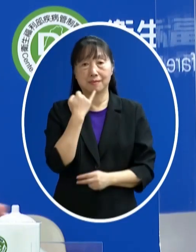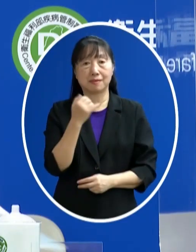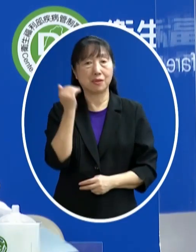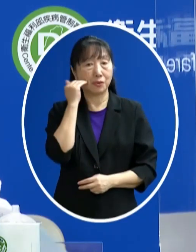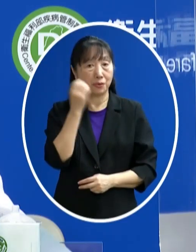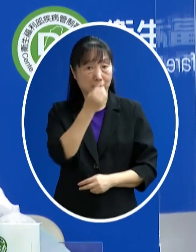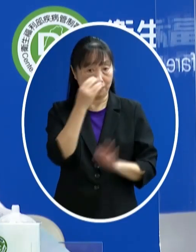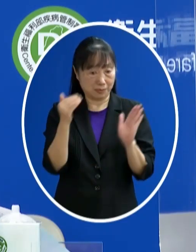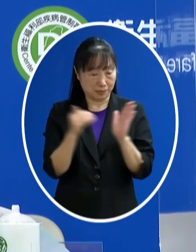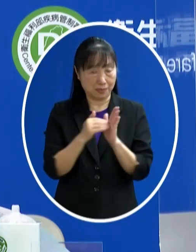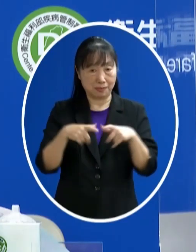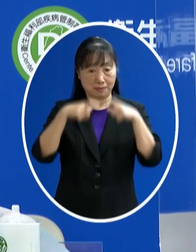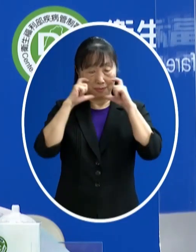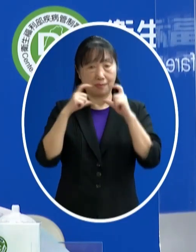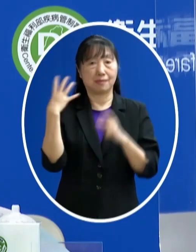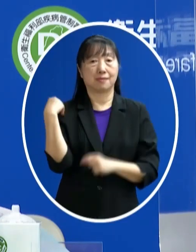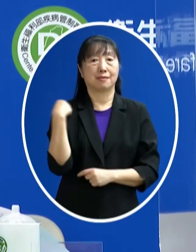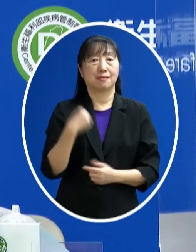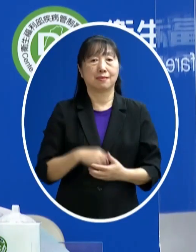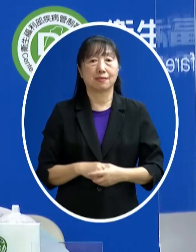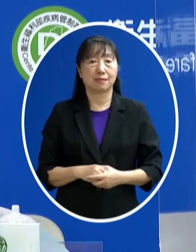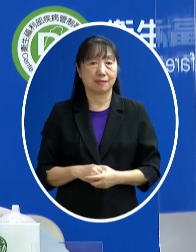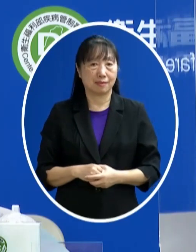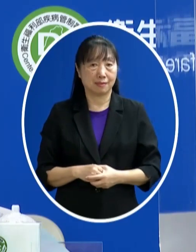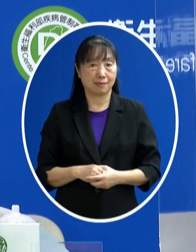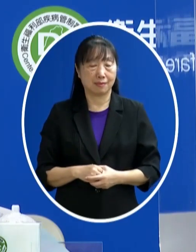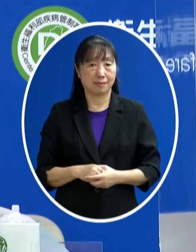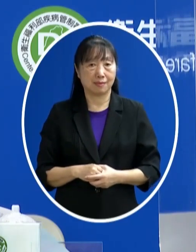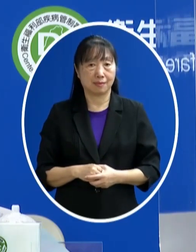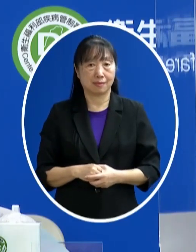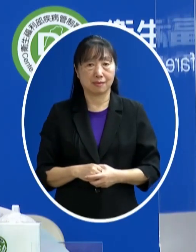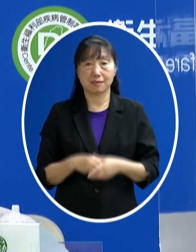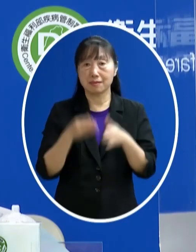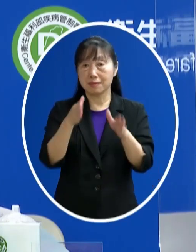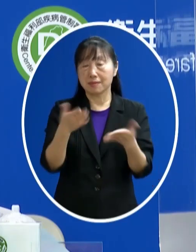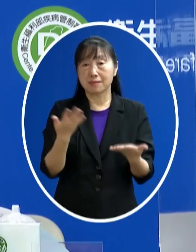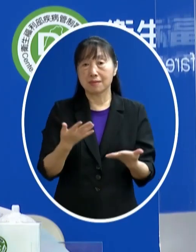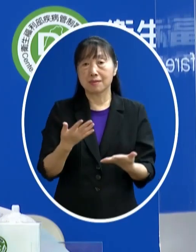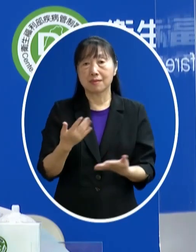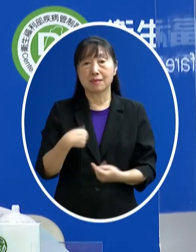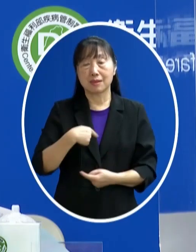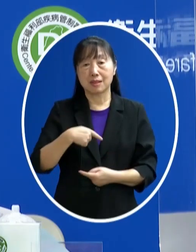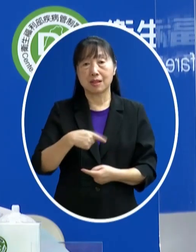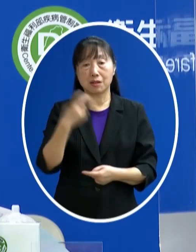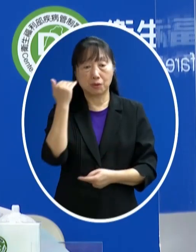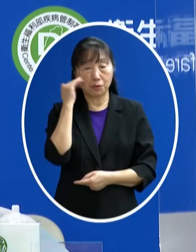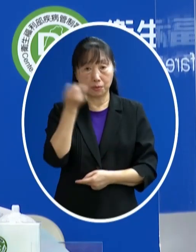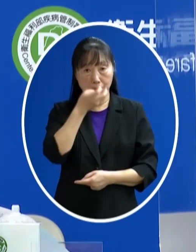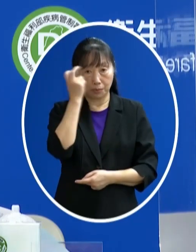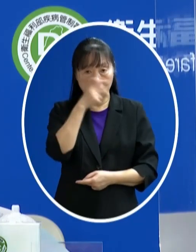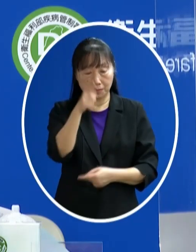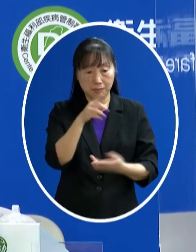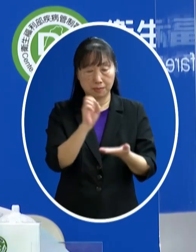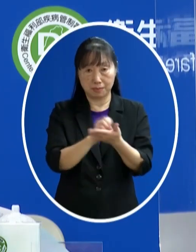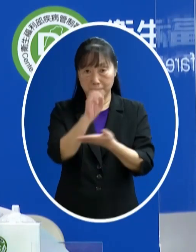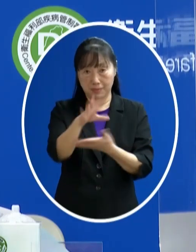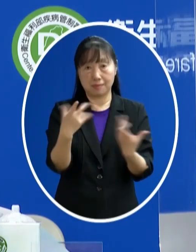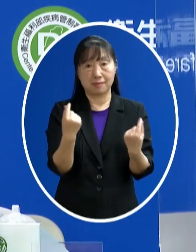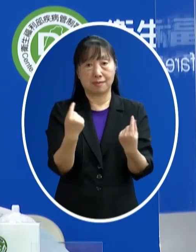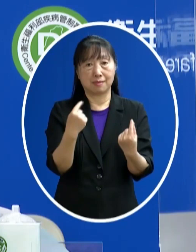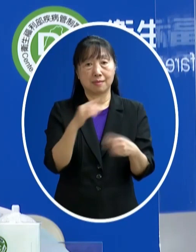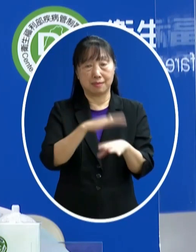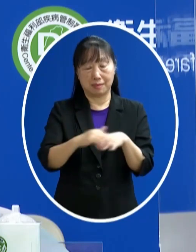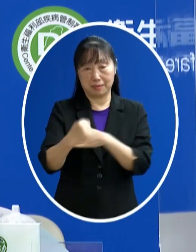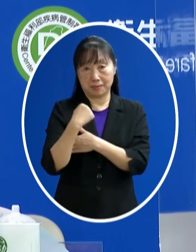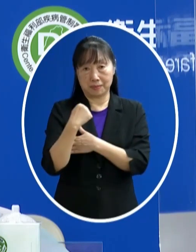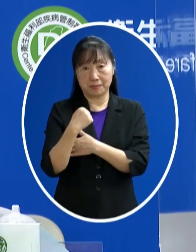量要把口罩戴起来哈。那至于相关的一些采检通报，我们持续哈加强哈，有在